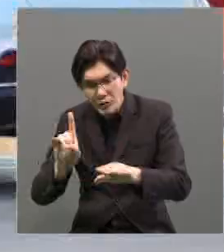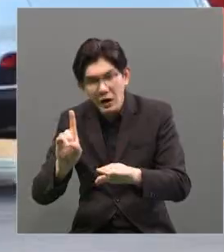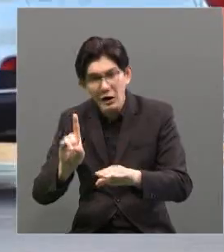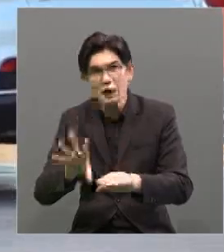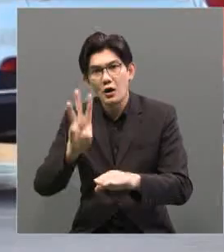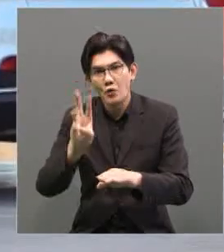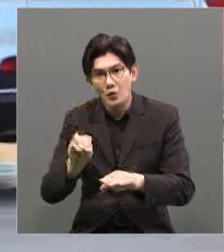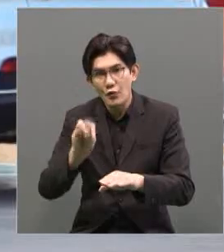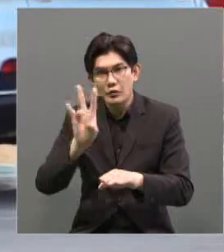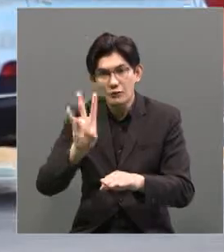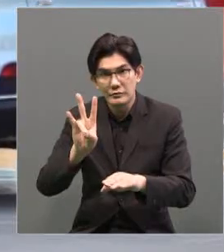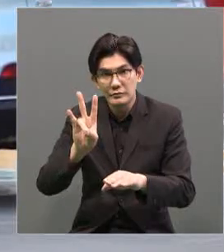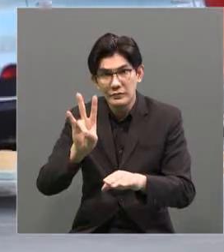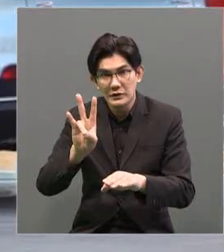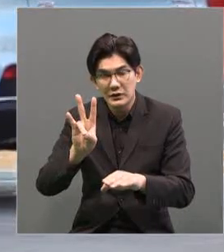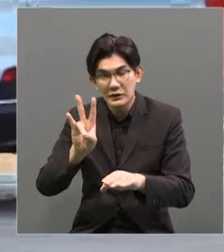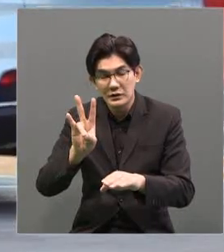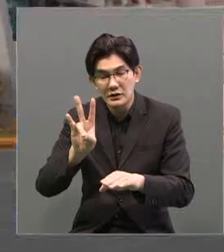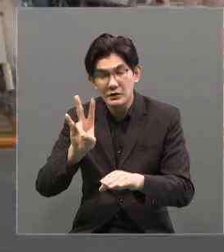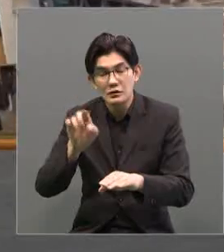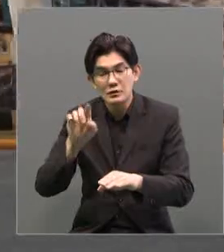อยู่ที่67 บาทนะคะ